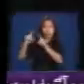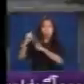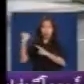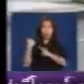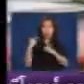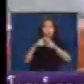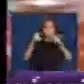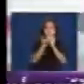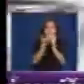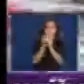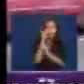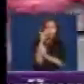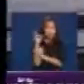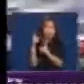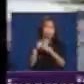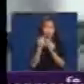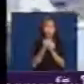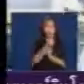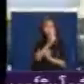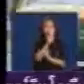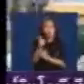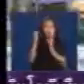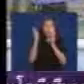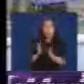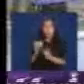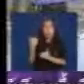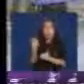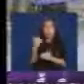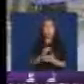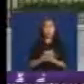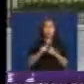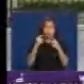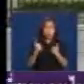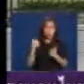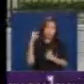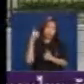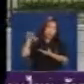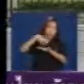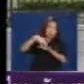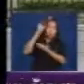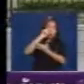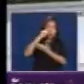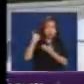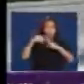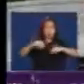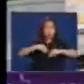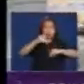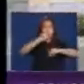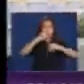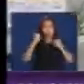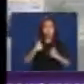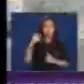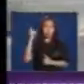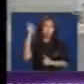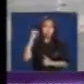นบัตรใบละ100บาทแจกจ่ายแก่ประชาชนในเขตบางบอนจากการสอบถามประชาชนในพื้นที่ยอมรับว่าเคยได้ยิน